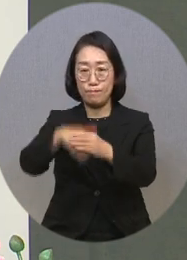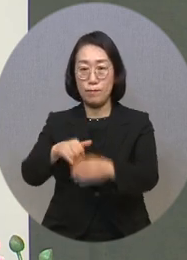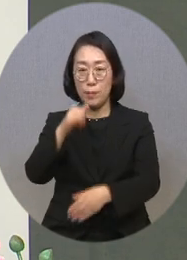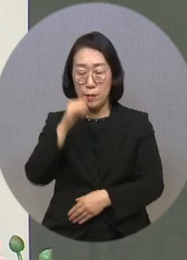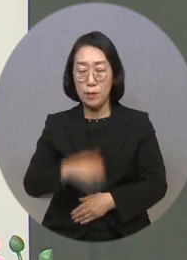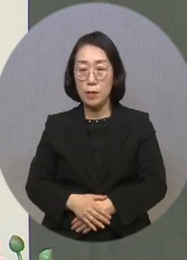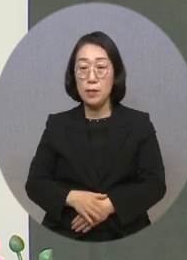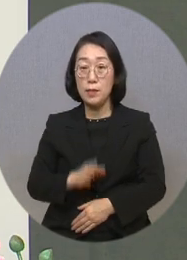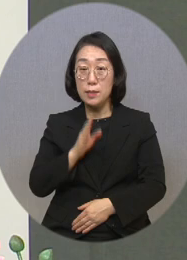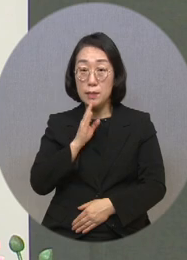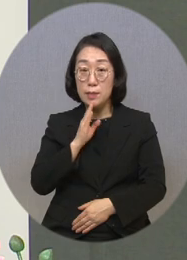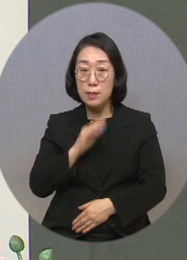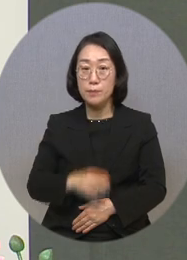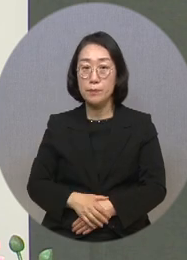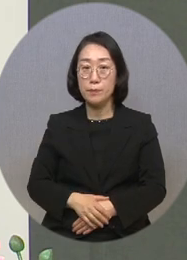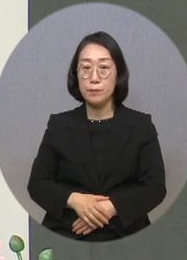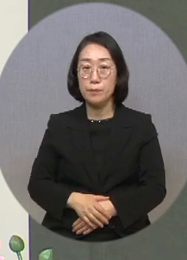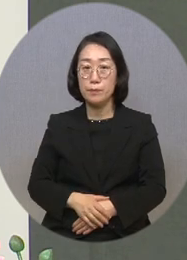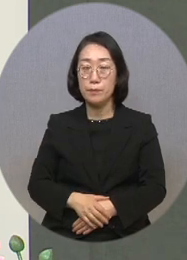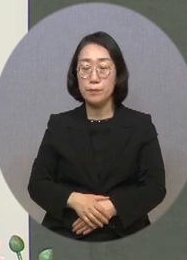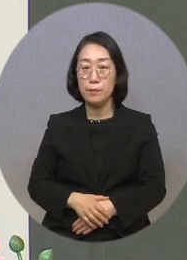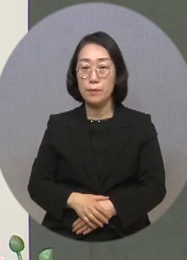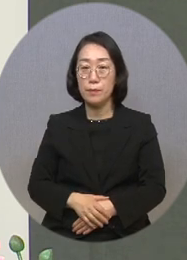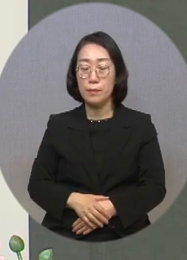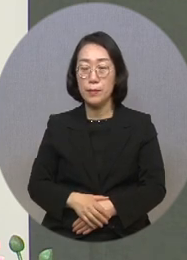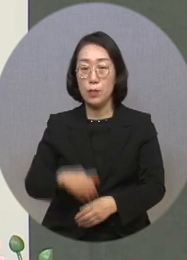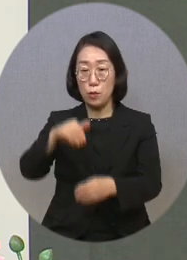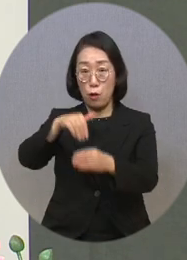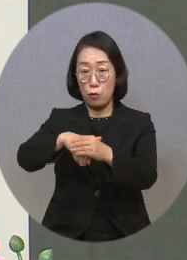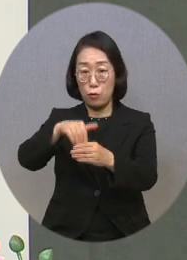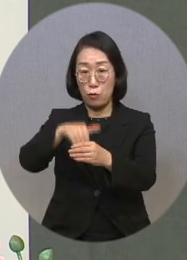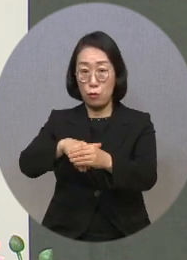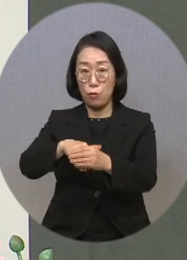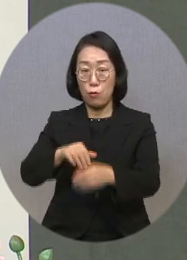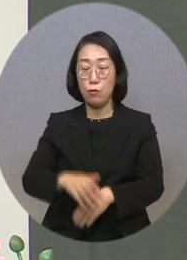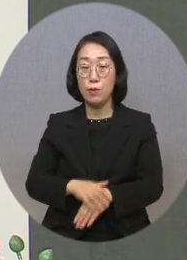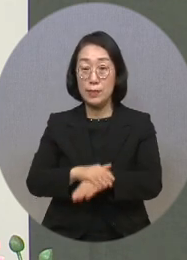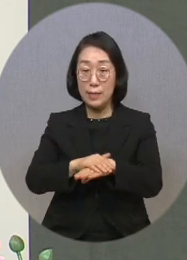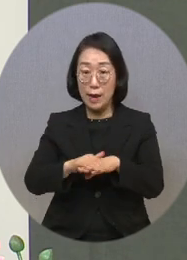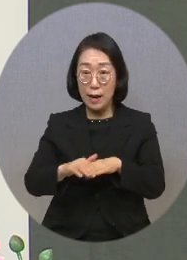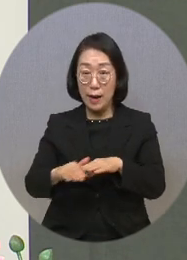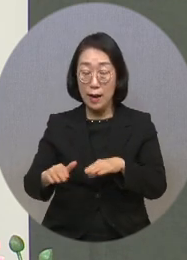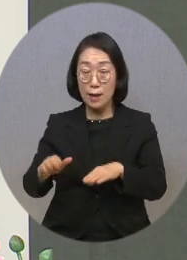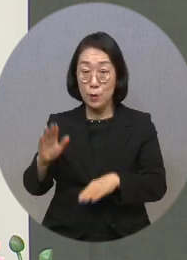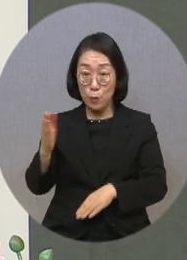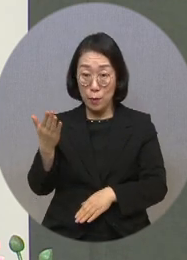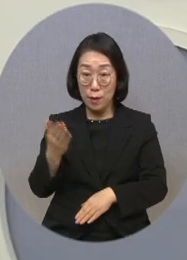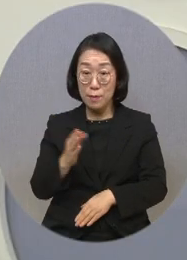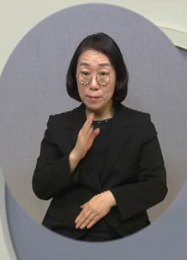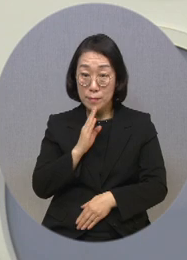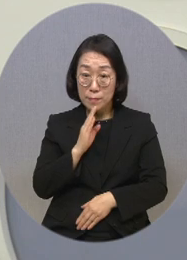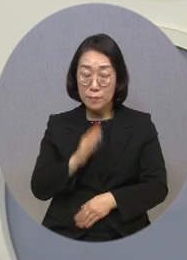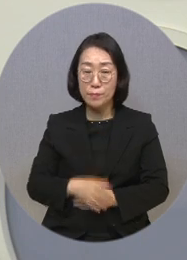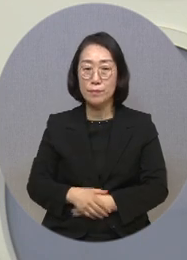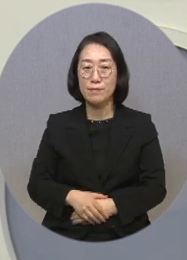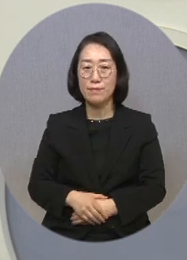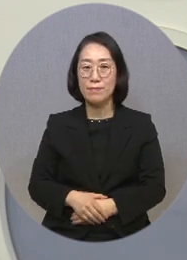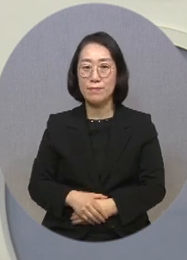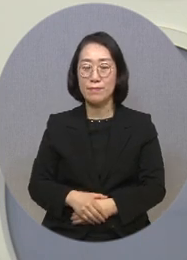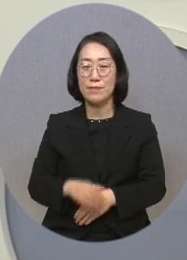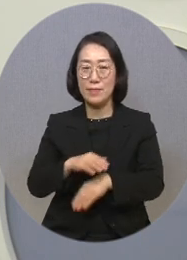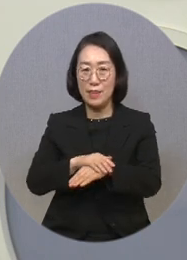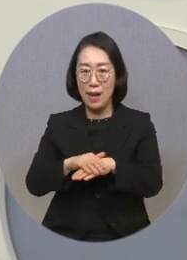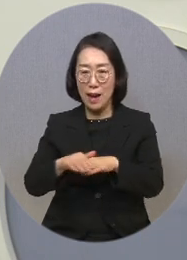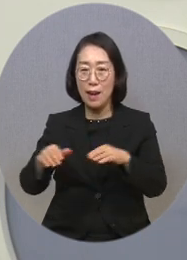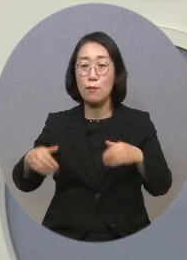그 실시되는 20대 대통령 선거가 네. 제대로 잘 치러질까요? 당연히